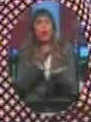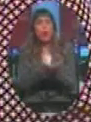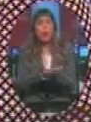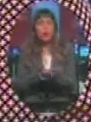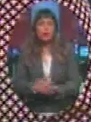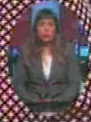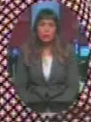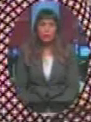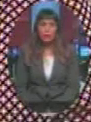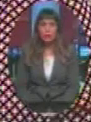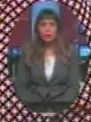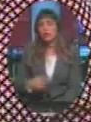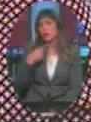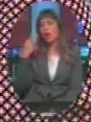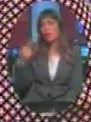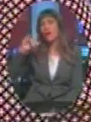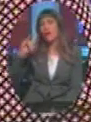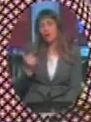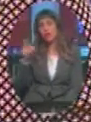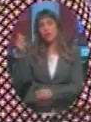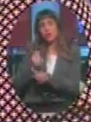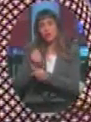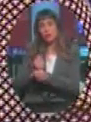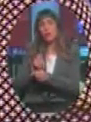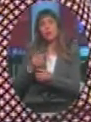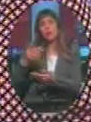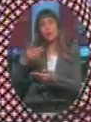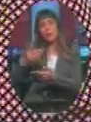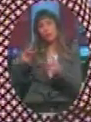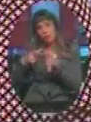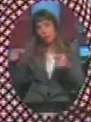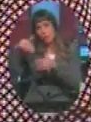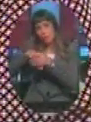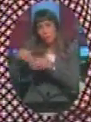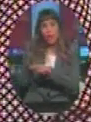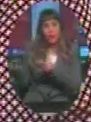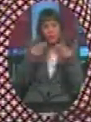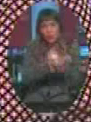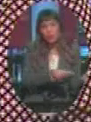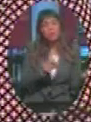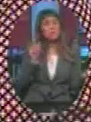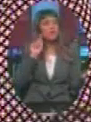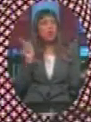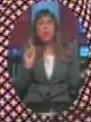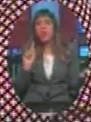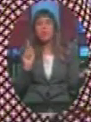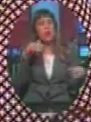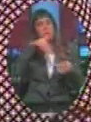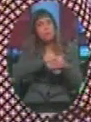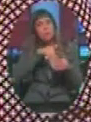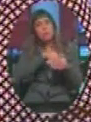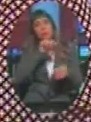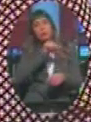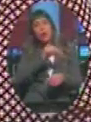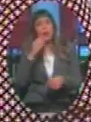טען שאכן הוא אישר שהוא ביצע העברה של מספר מעטפות, אך הוא טען שהוא לא היה מודע לכך שהמעטפות הכילו את